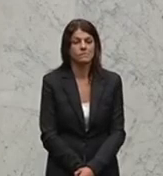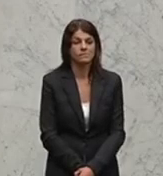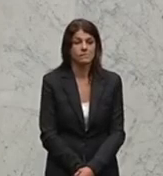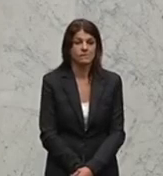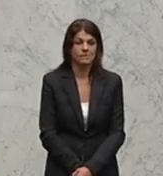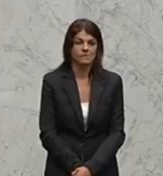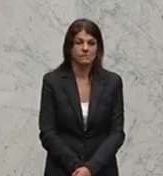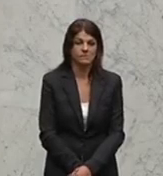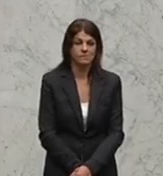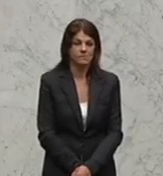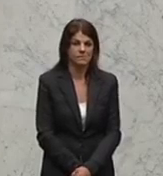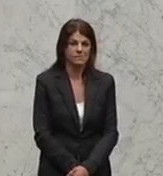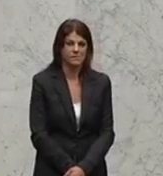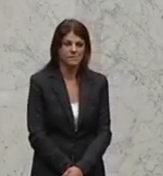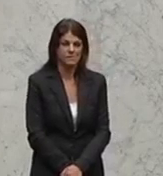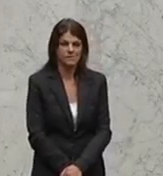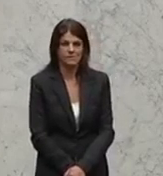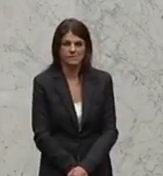Das ist...